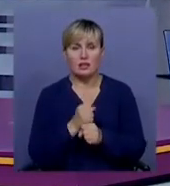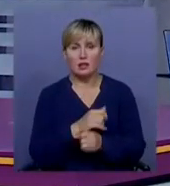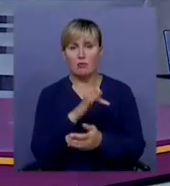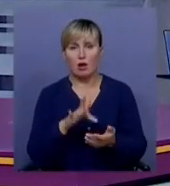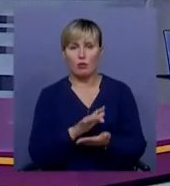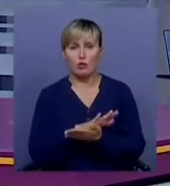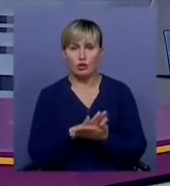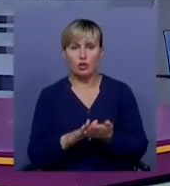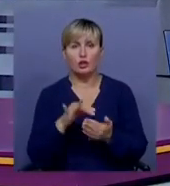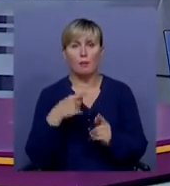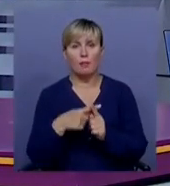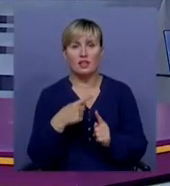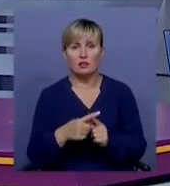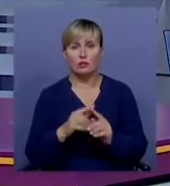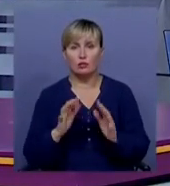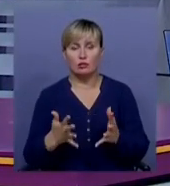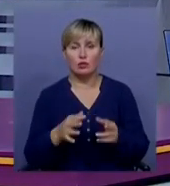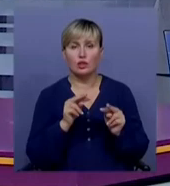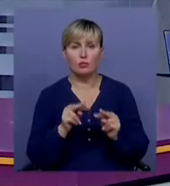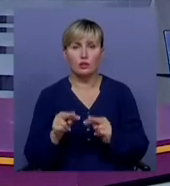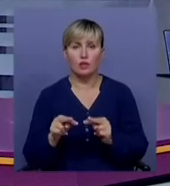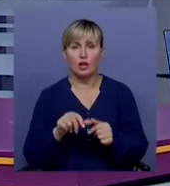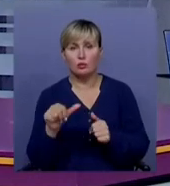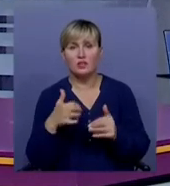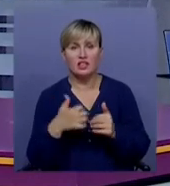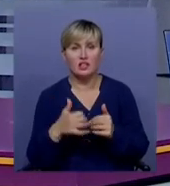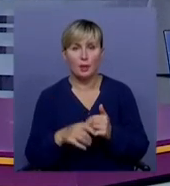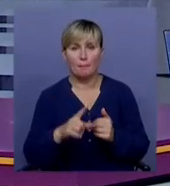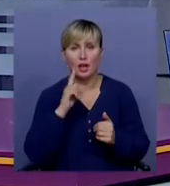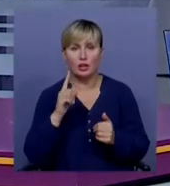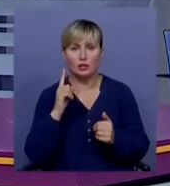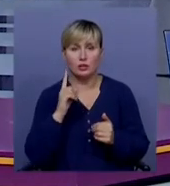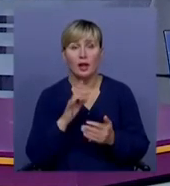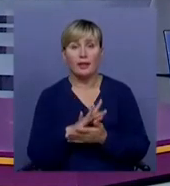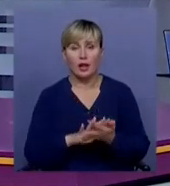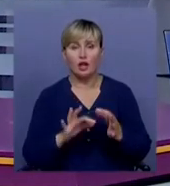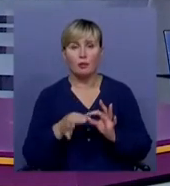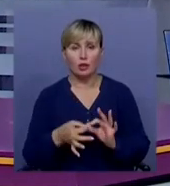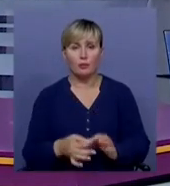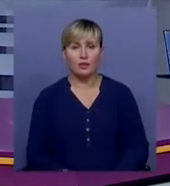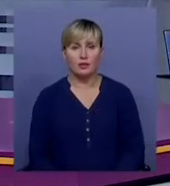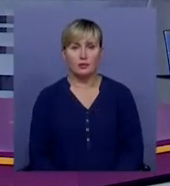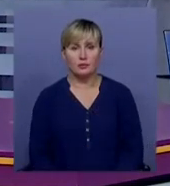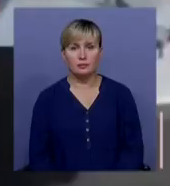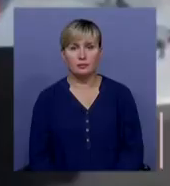чище. Причем позитивная тенденция наблюдается особенно среди молодежи. Аян Рафина Рикпаева продолжит тему.